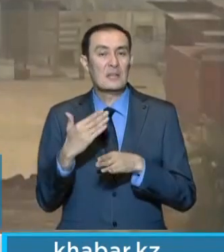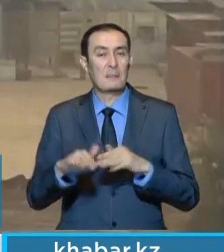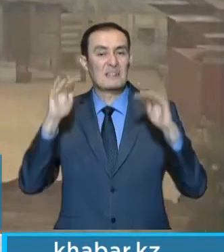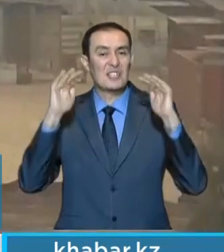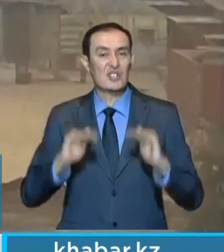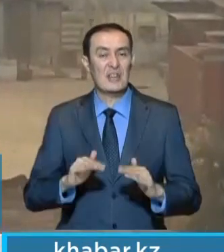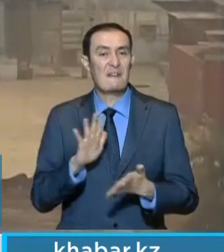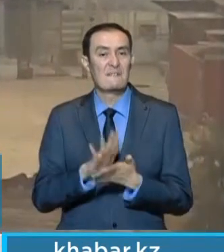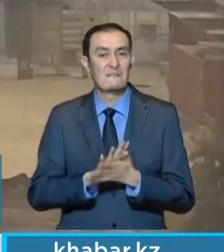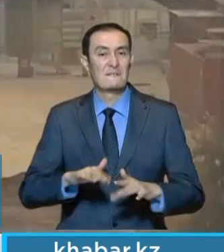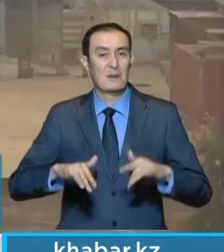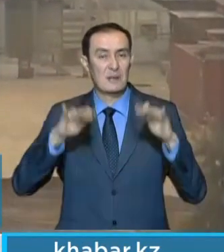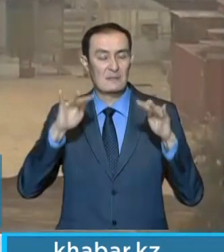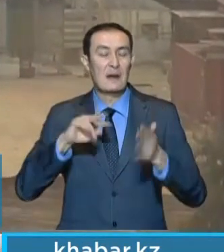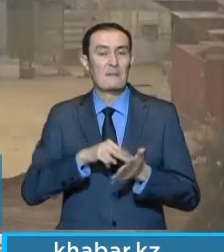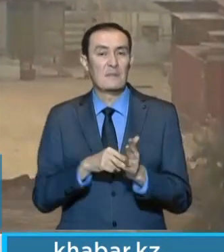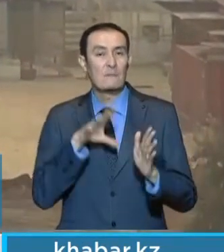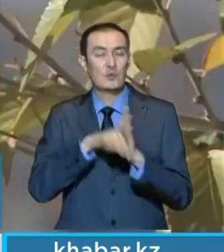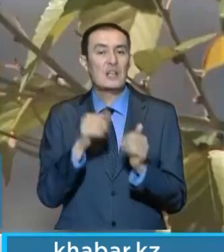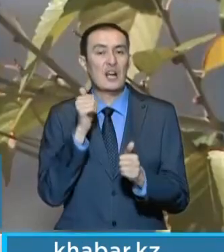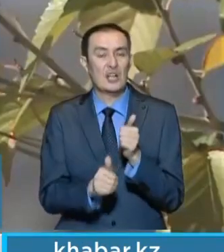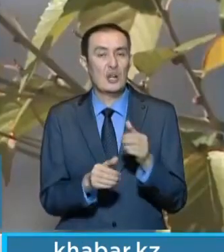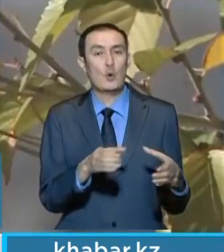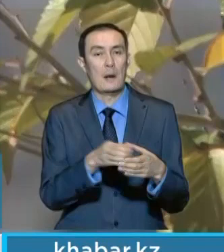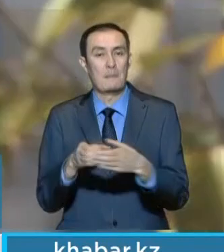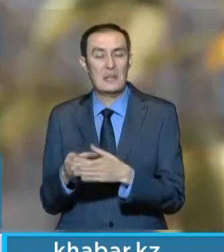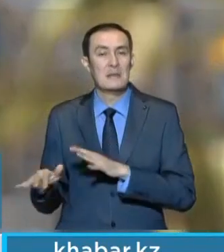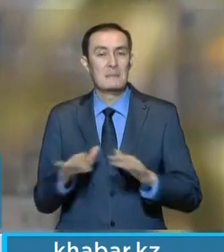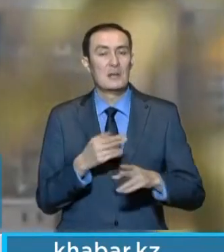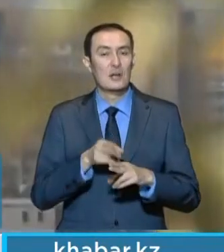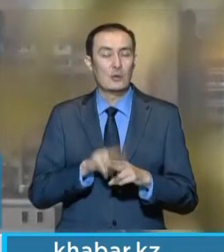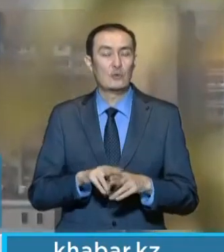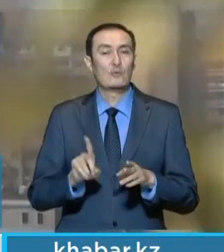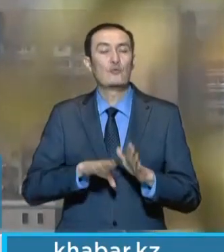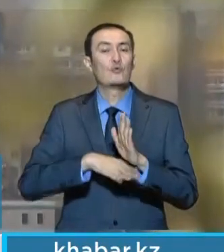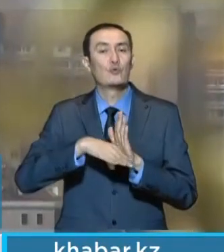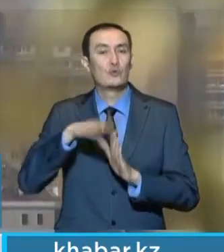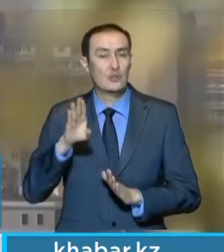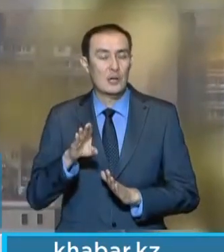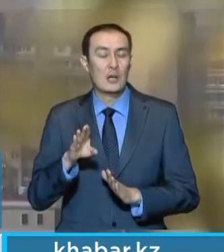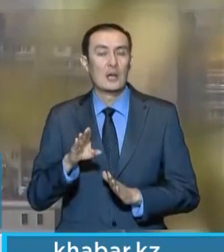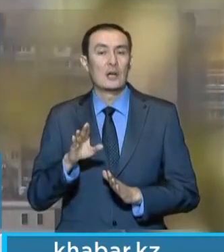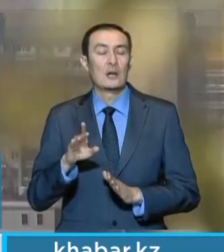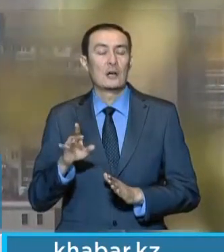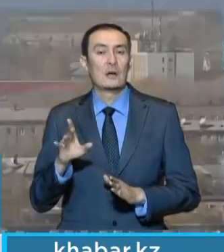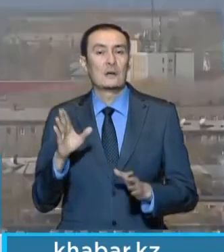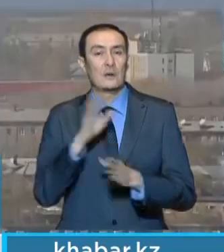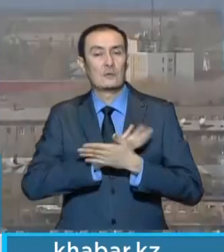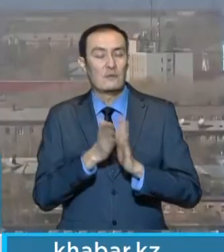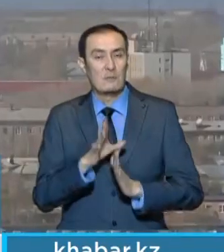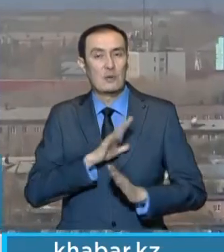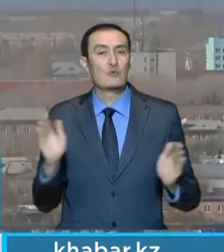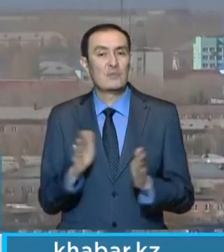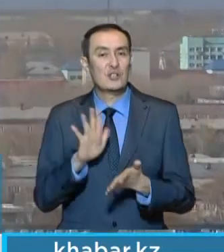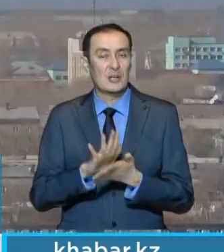снижения выбросов. Дорожную карту внесут каждое предприятие и меры, принимаемые там по уменьшению загрязнения окружающей